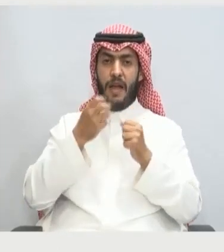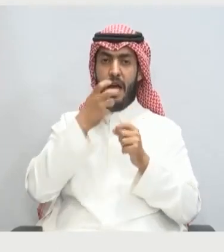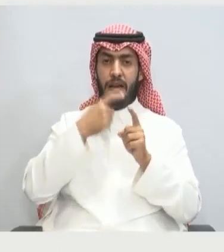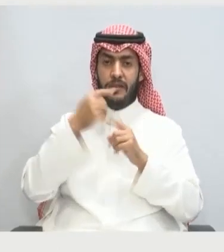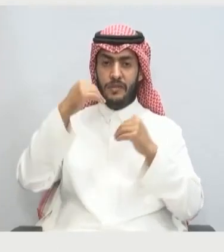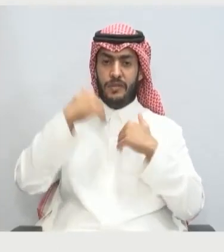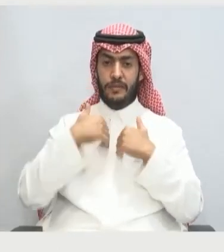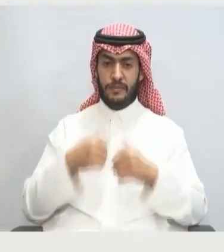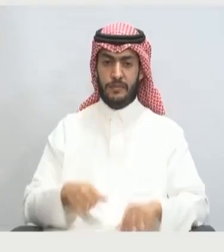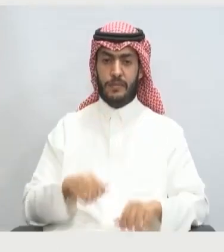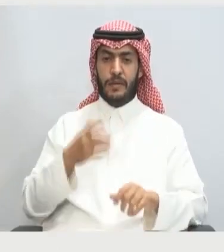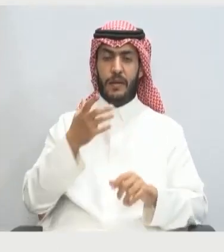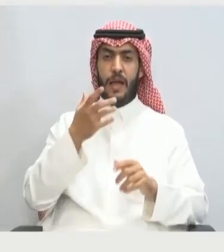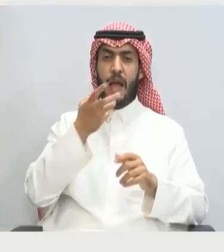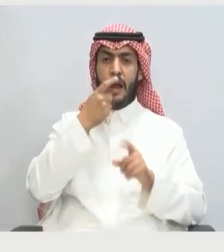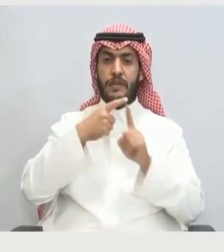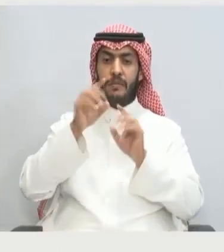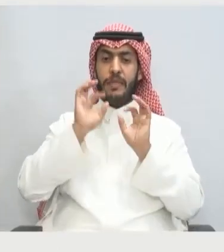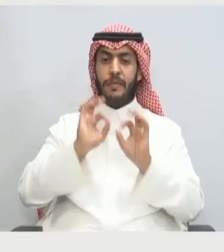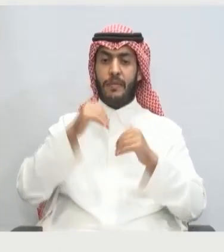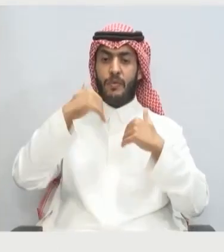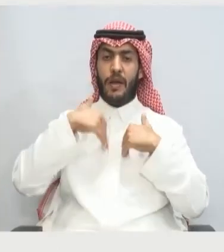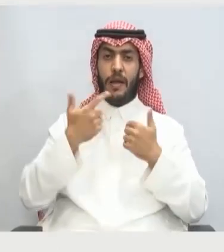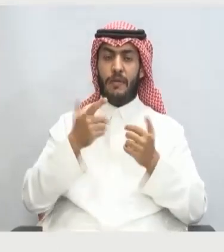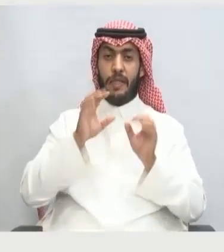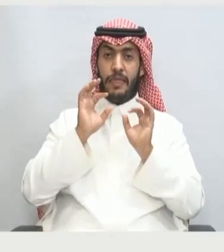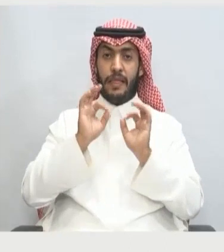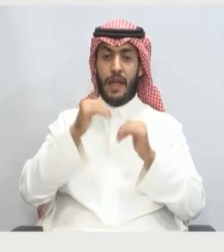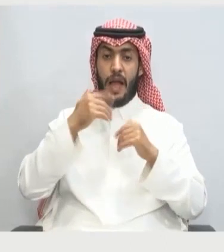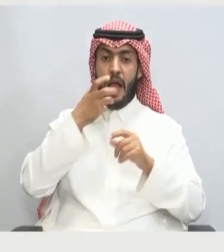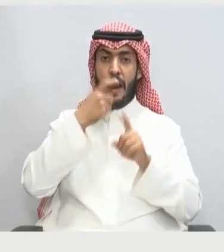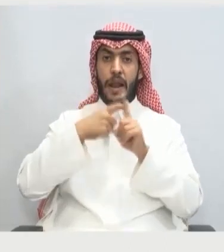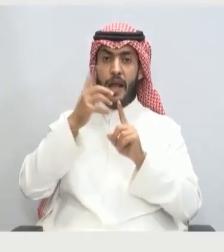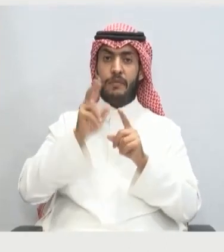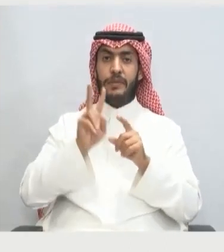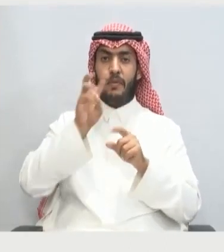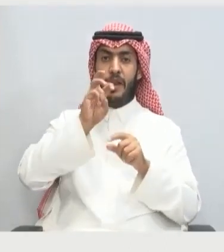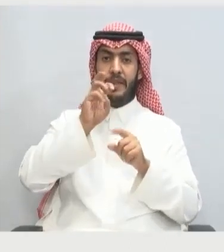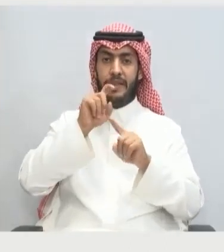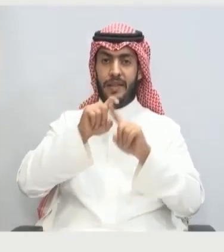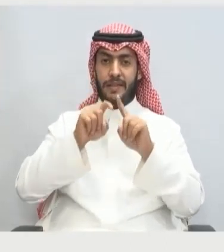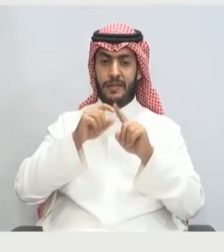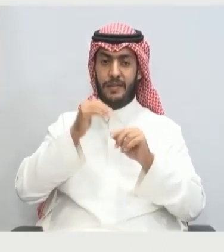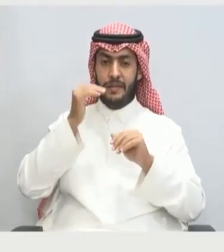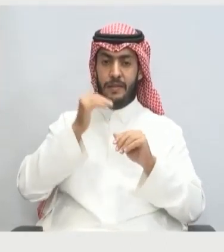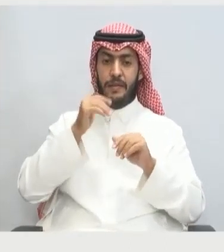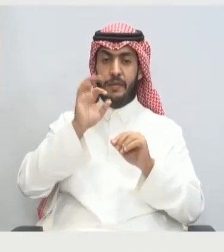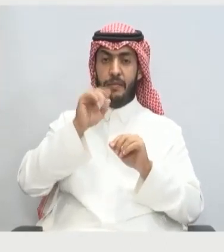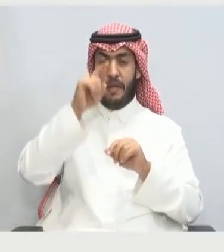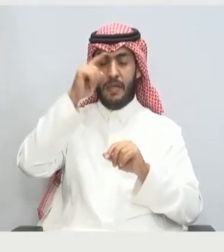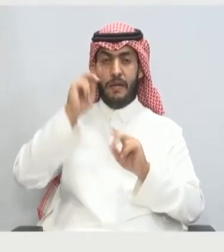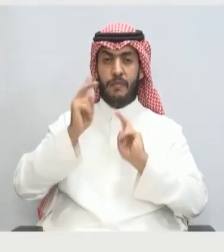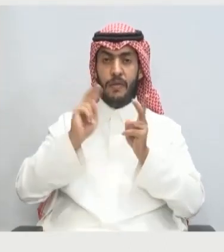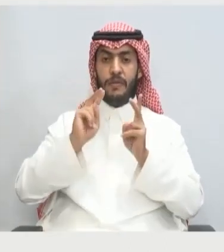حراره الجسم ما هي درجه حراره الجسم الطبيعيه درجه حراره الجسم الطبيعيه هي س 30 درجه سليلوزيه لكنها قد